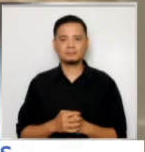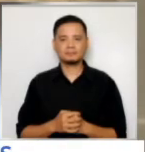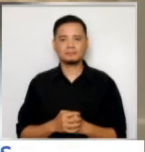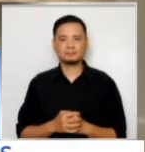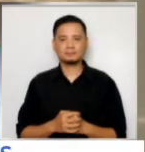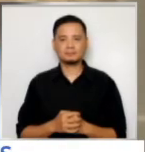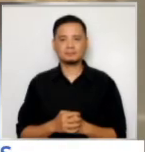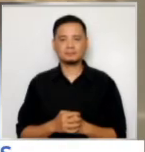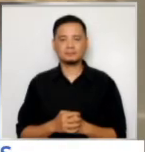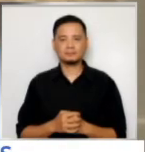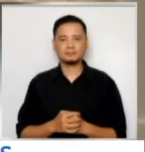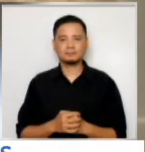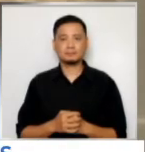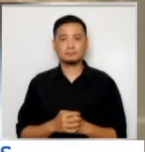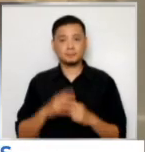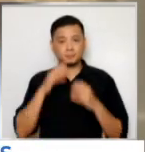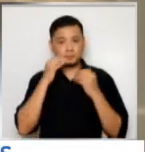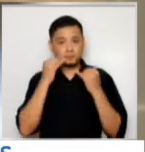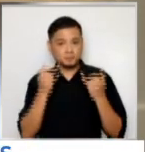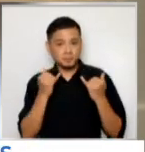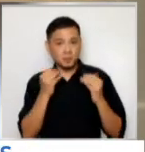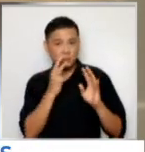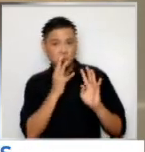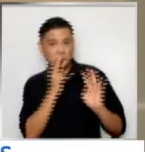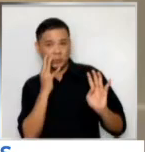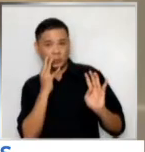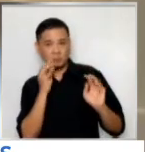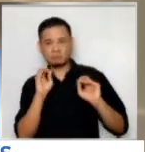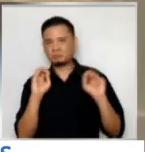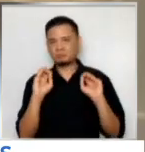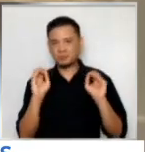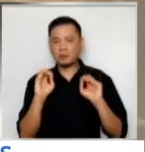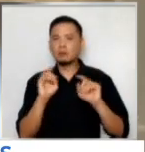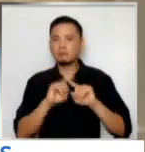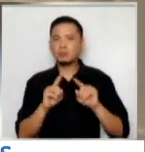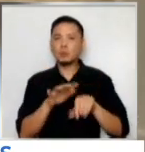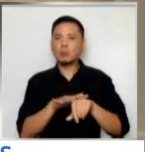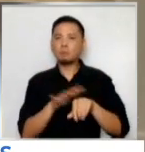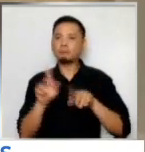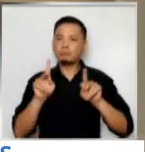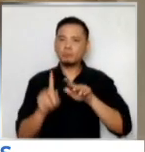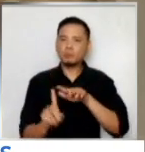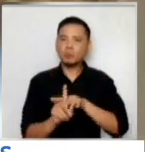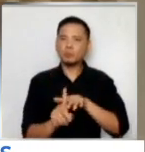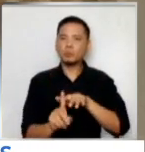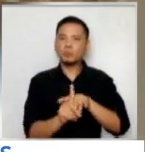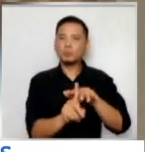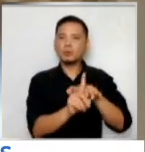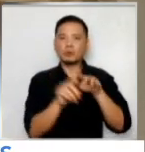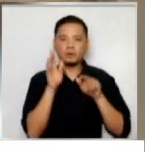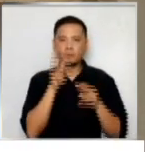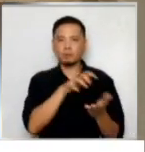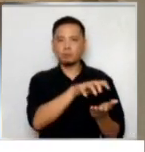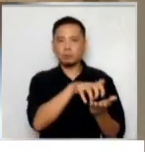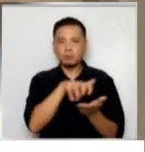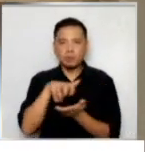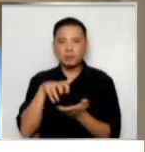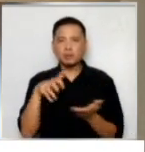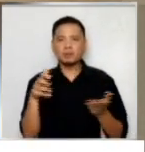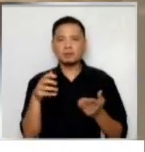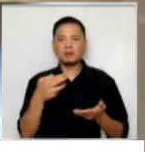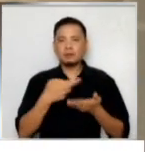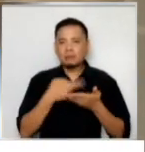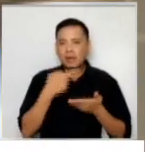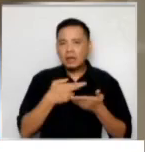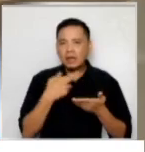Sa ngayon, wala pang pila rito pero mula pa kanina, sunod-sunod na yung mga tao na dumaraan para kumuha ng tigi-isang supot ng bigas, ilang delata o